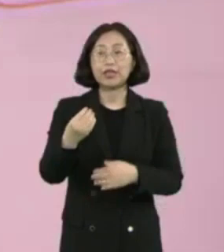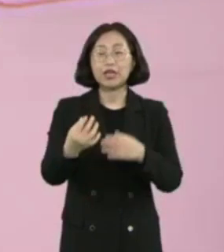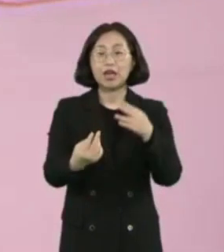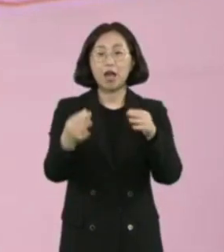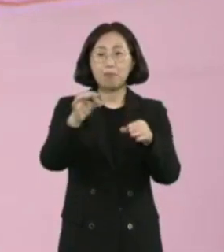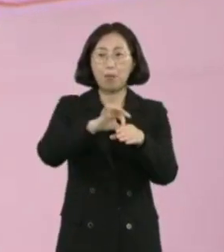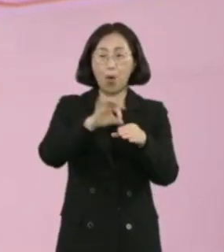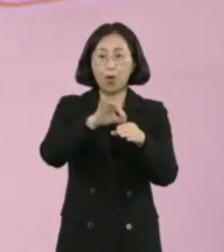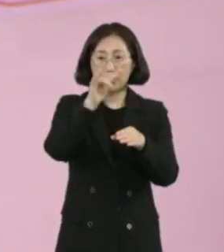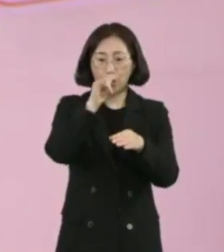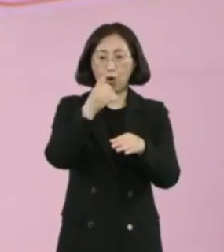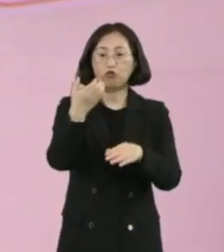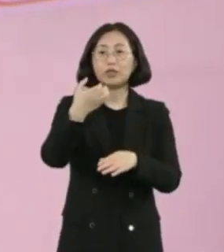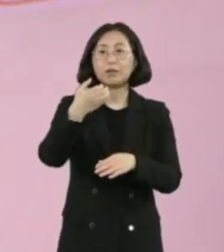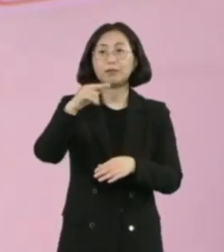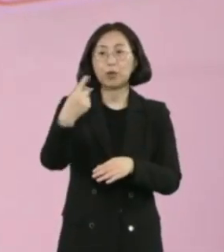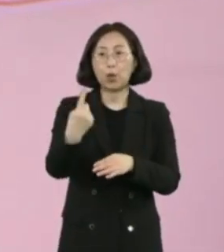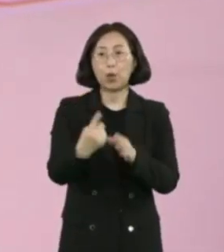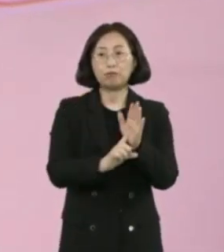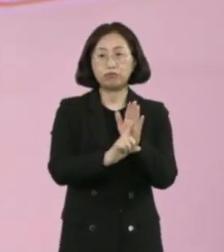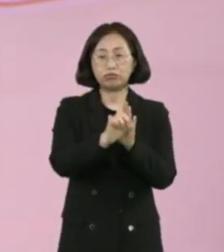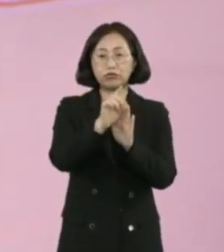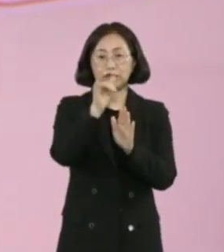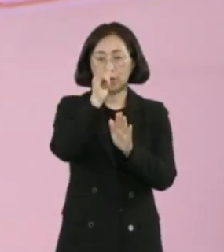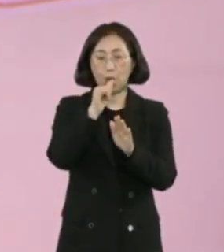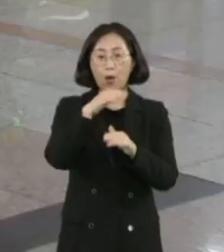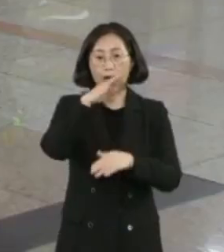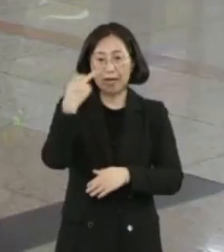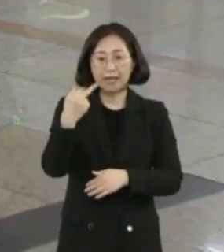수은주가 90도까지 올랐고 예산 등 일부